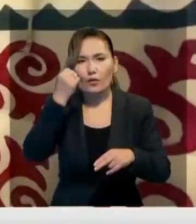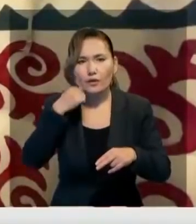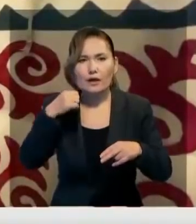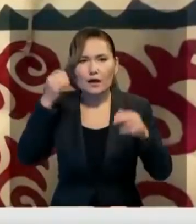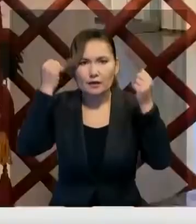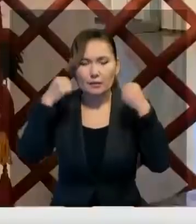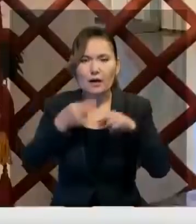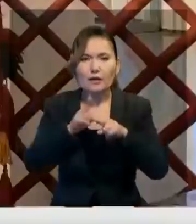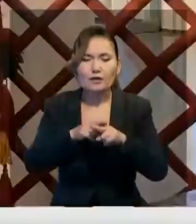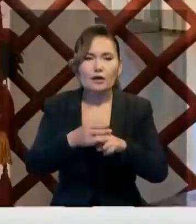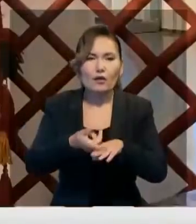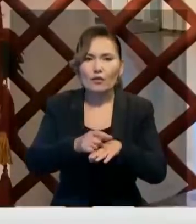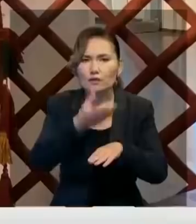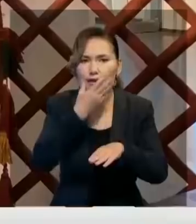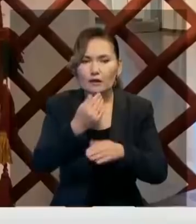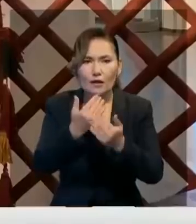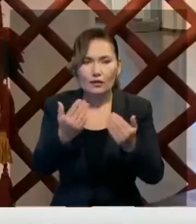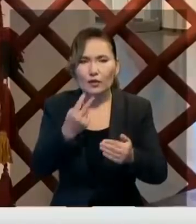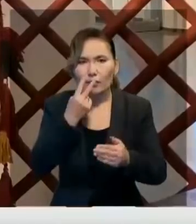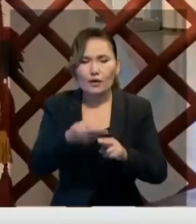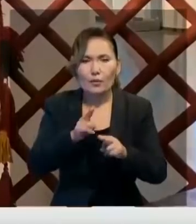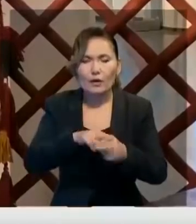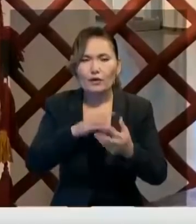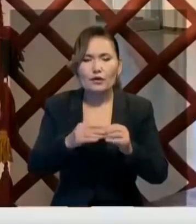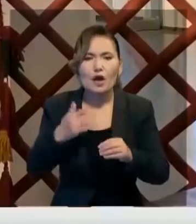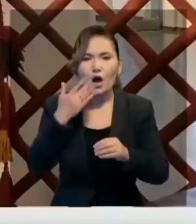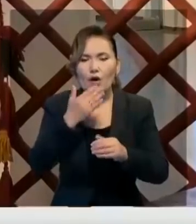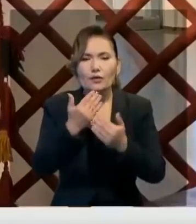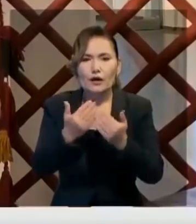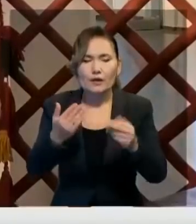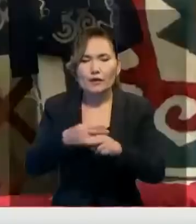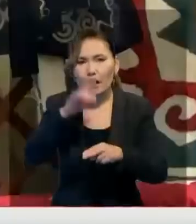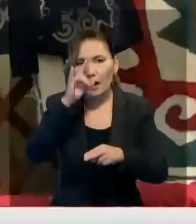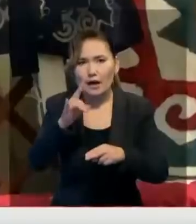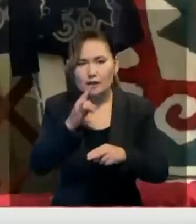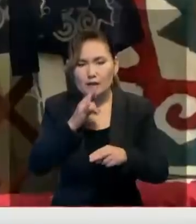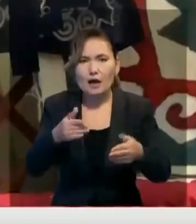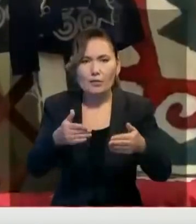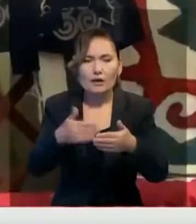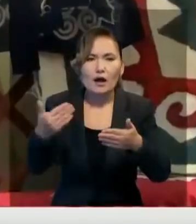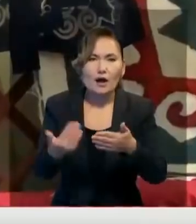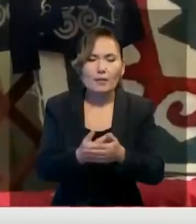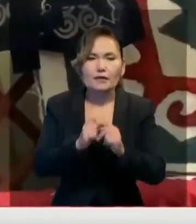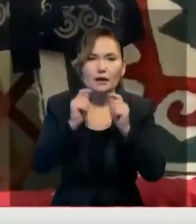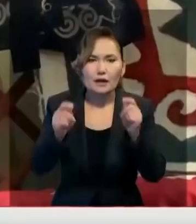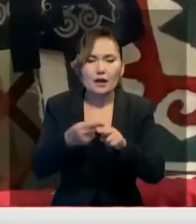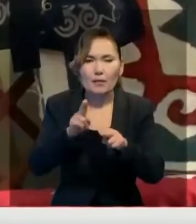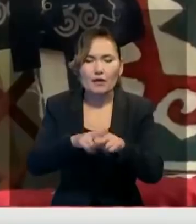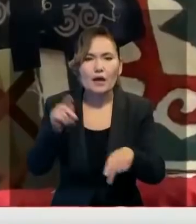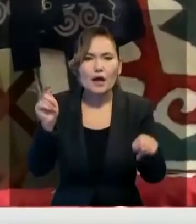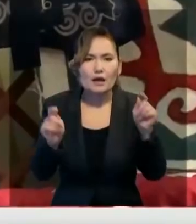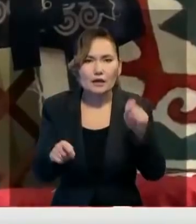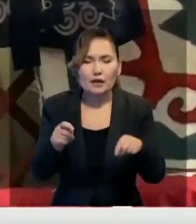домбыра шынымен көз тойдырады. Осылайша Шевченко атындағы ұлттық мұражай қорығындағы қазақ бұрышы қайта жаңғырып, келушілер